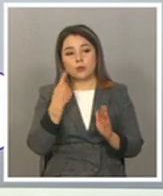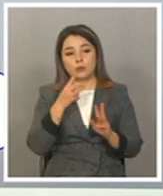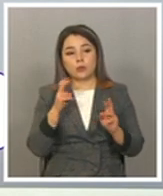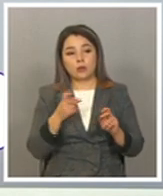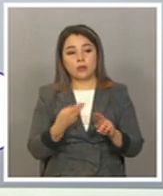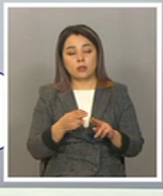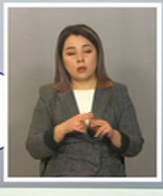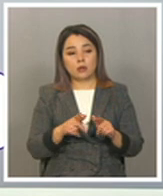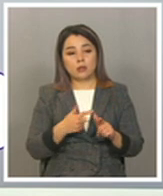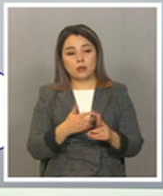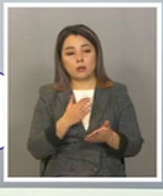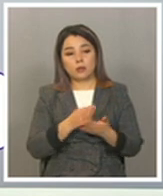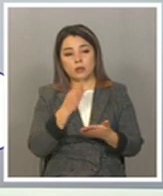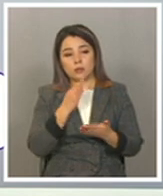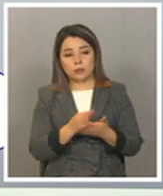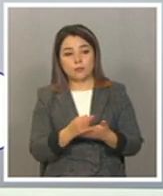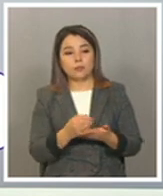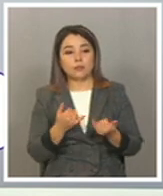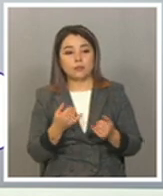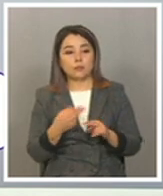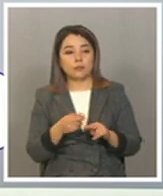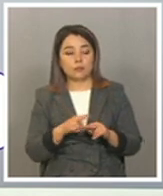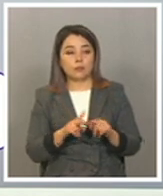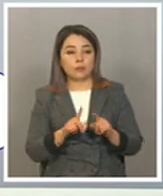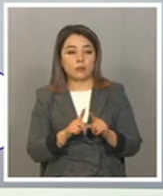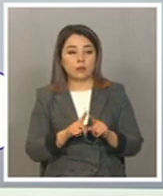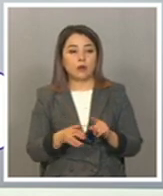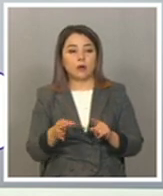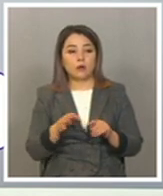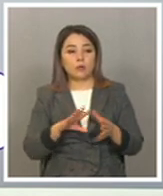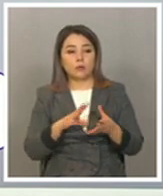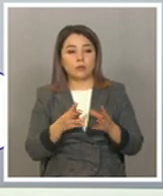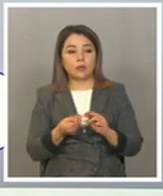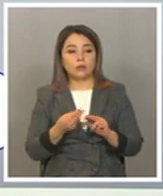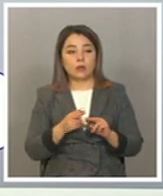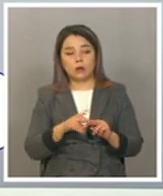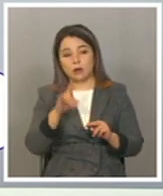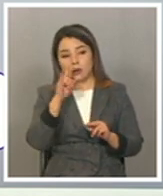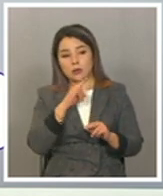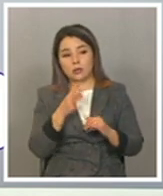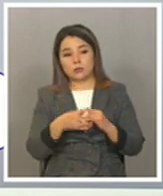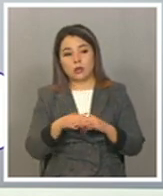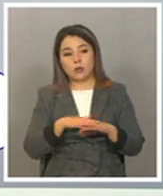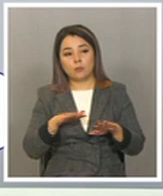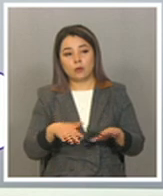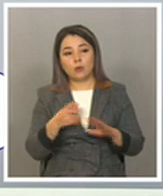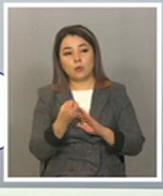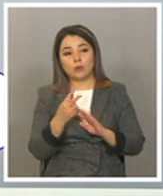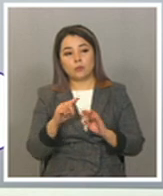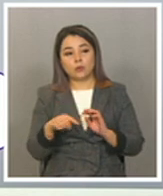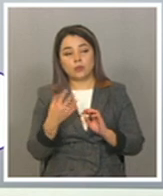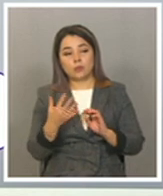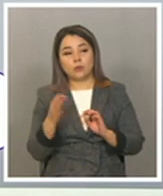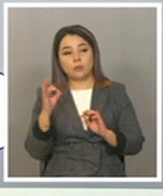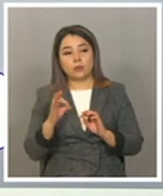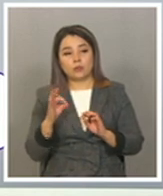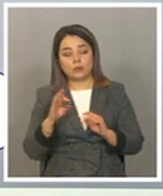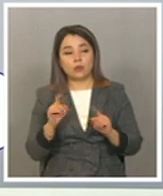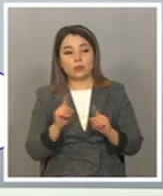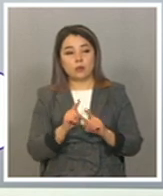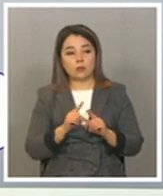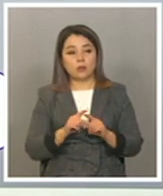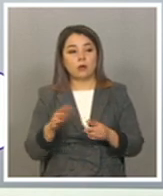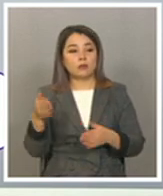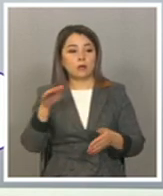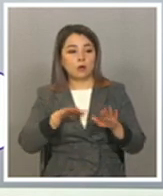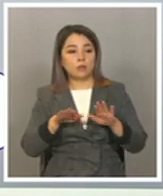сәйкес келуі мүмкін. Ал енді бұлардың ауданына келетін болса, Қазақстан аумағының жалпы 12,5% осы таулы